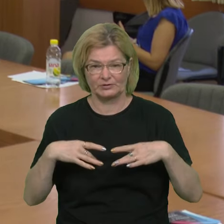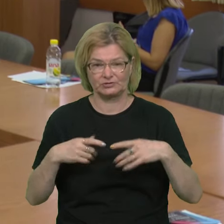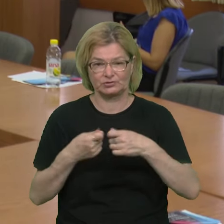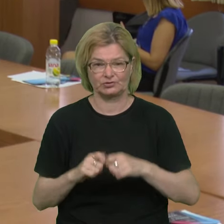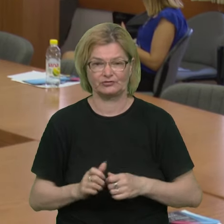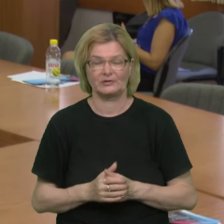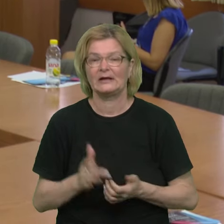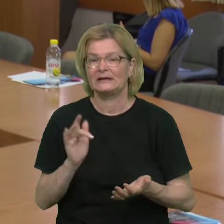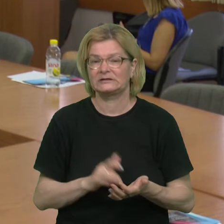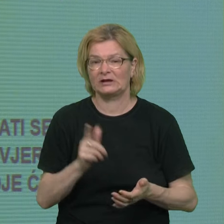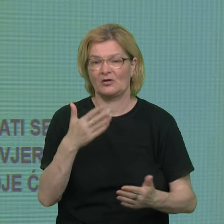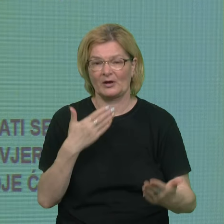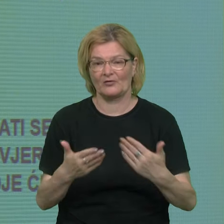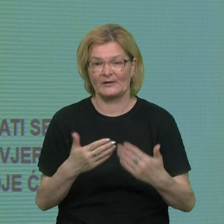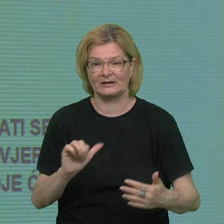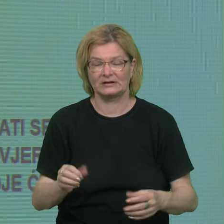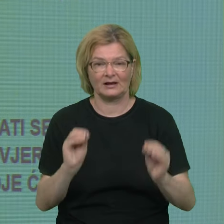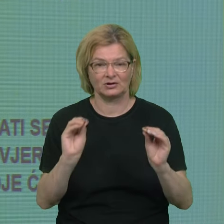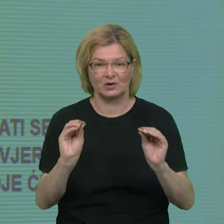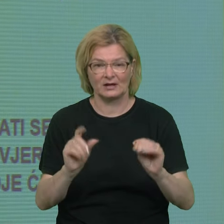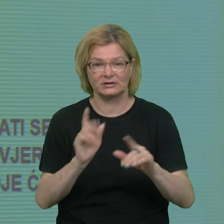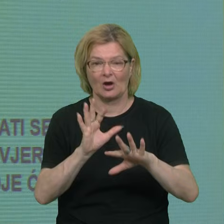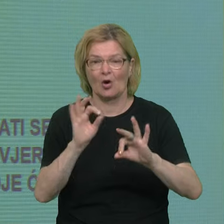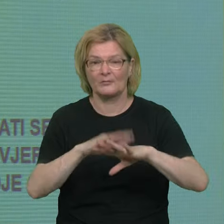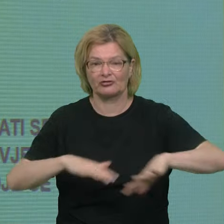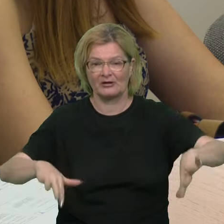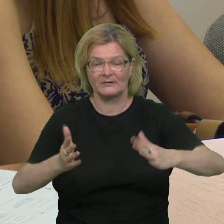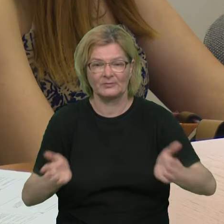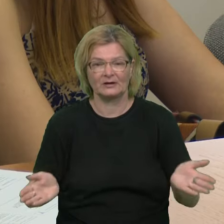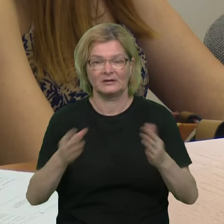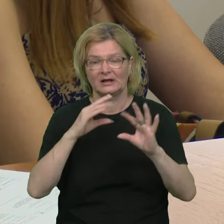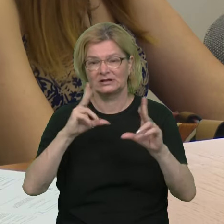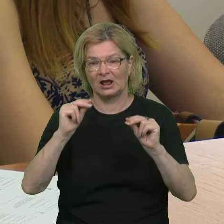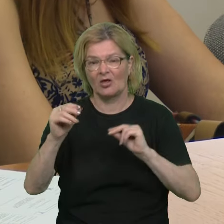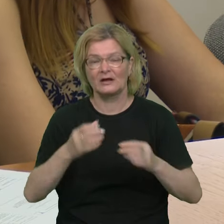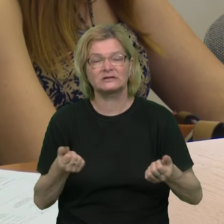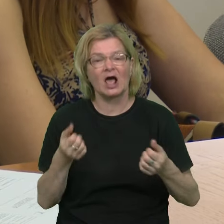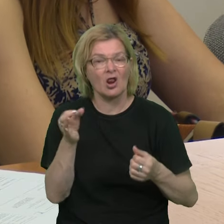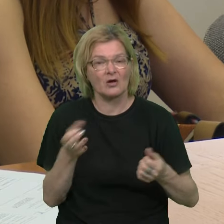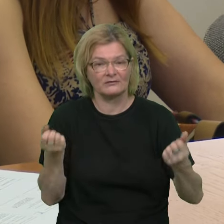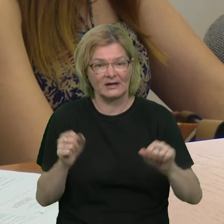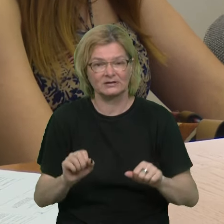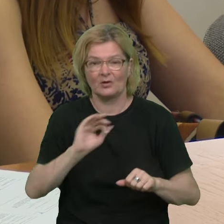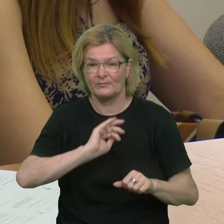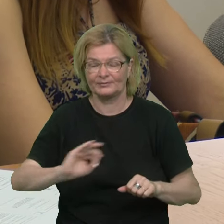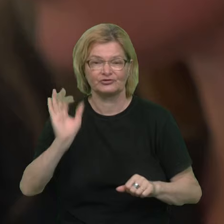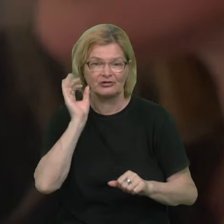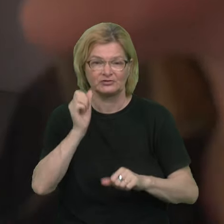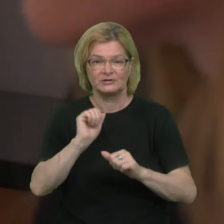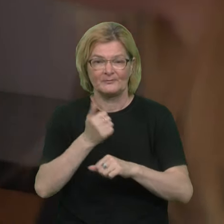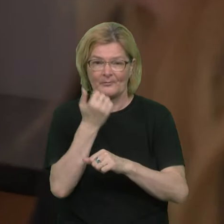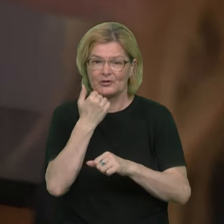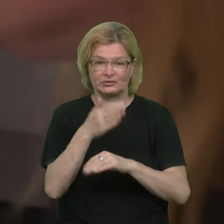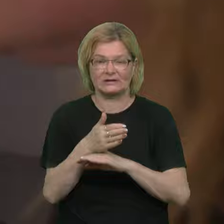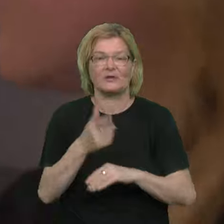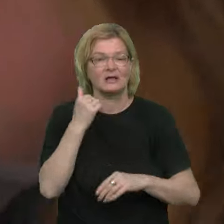doprinosili gospodarstvu društva. Cilj ove konferencije je edukacija, umrežavanje i pokretanje dijaloga s lokalnim vlastima o